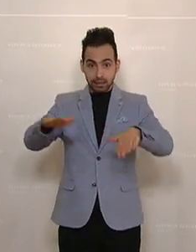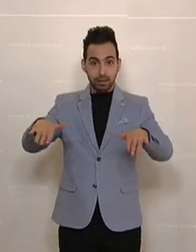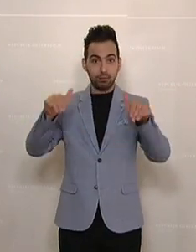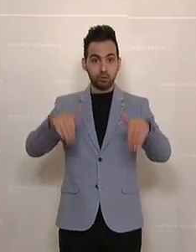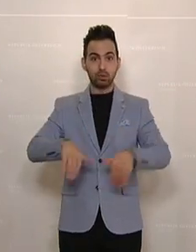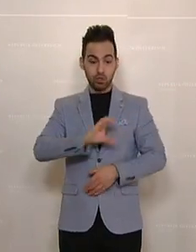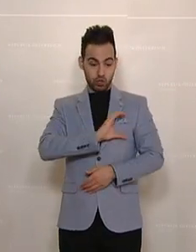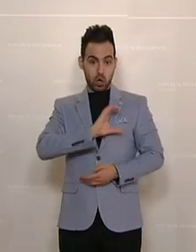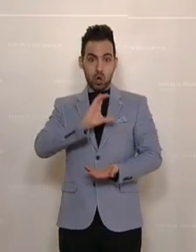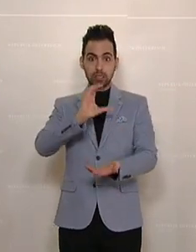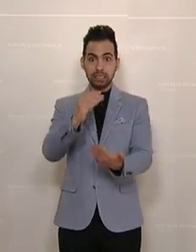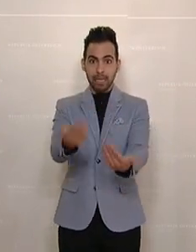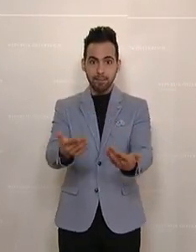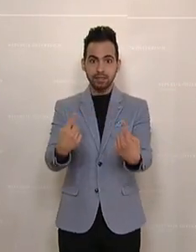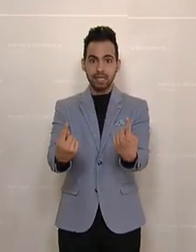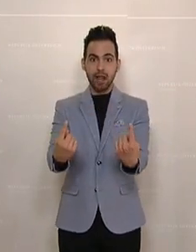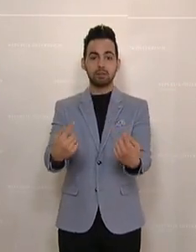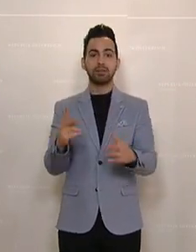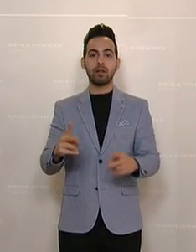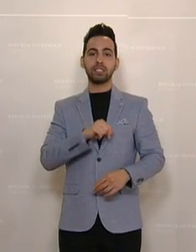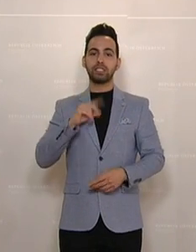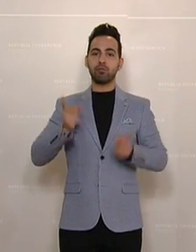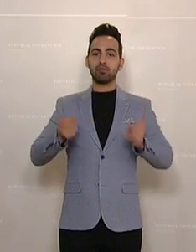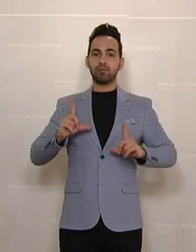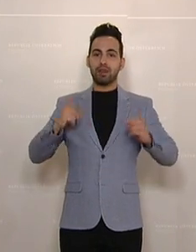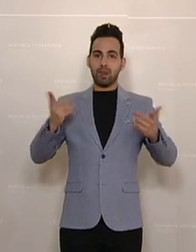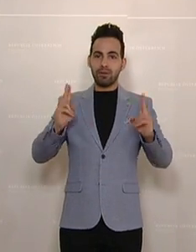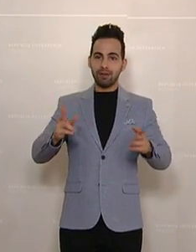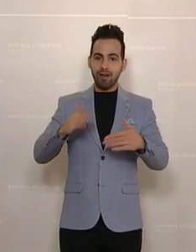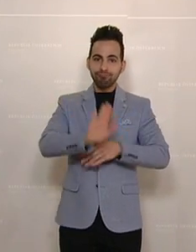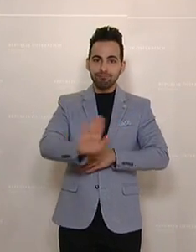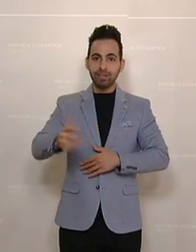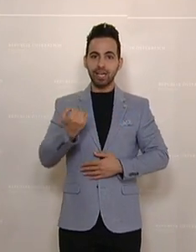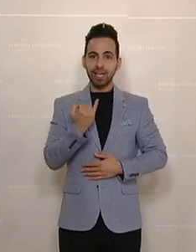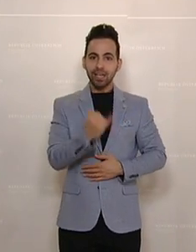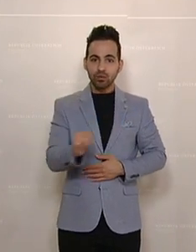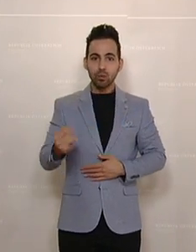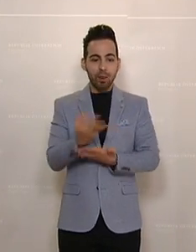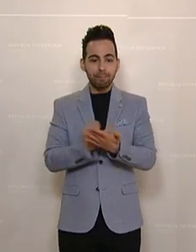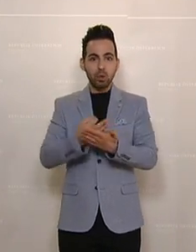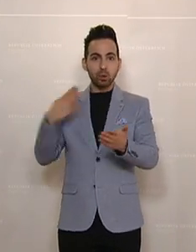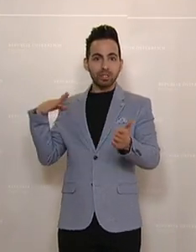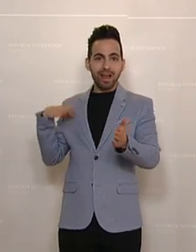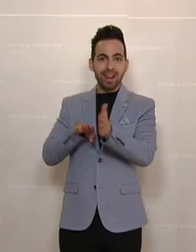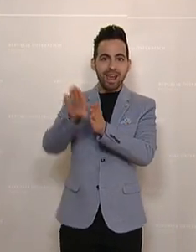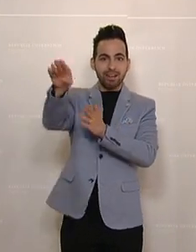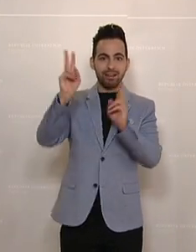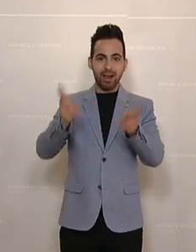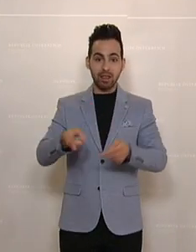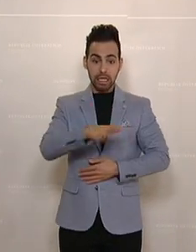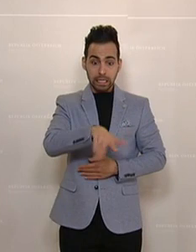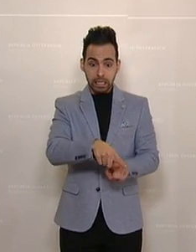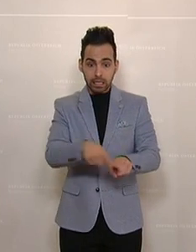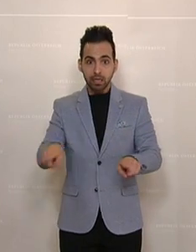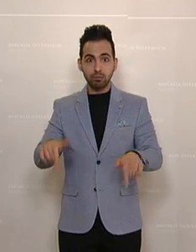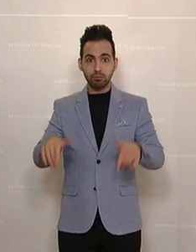allen Kindern die Chance zu geben, ein selbstbestimmtes Leben zu führen auf Basis ihrer individuellen Bildungskarrieren. Wir müssen die